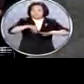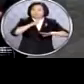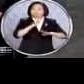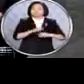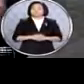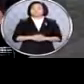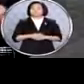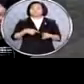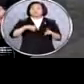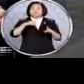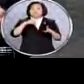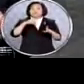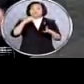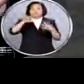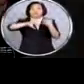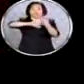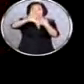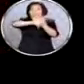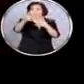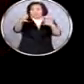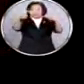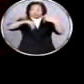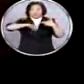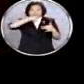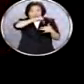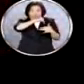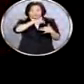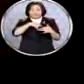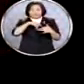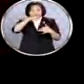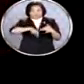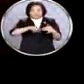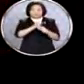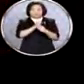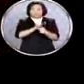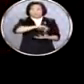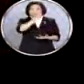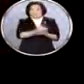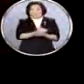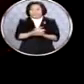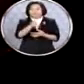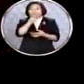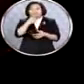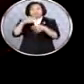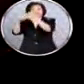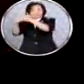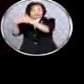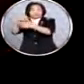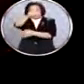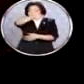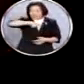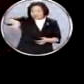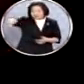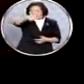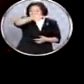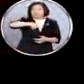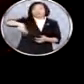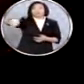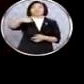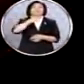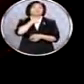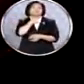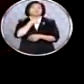大企业进入到这个大陆的一个 gateway， 也是一个 hub， 也是一个通道。所以